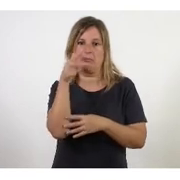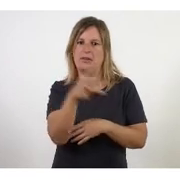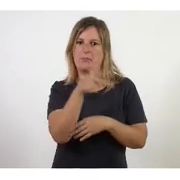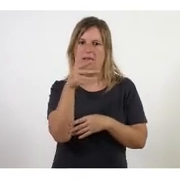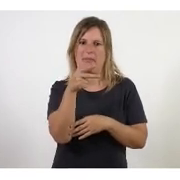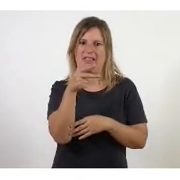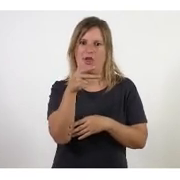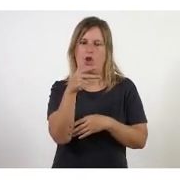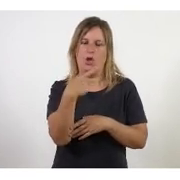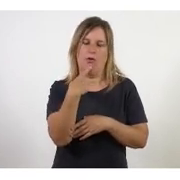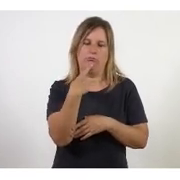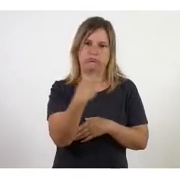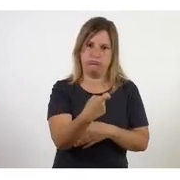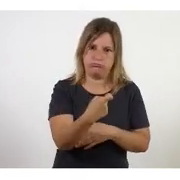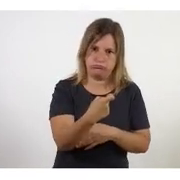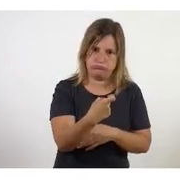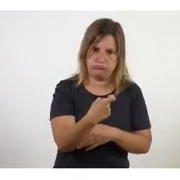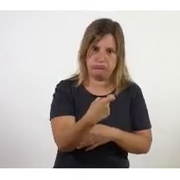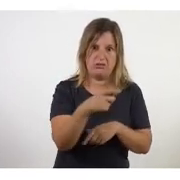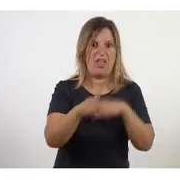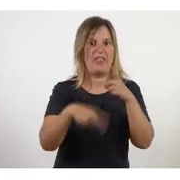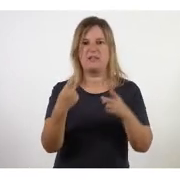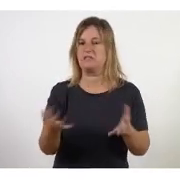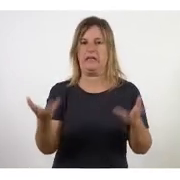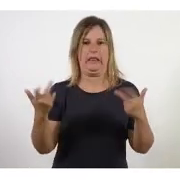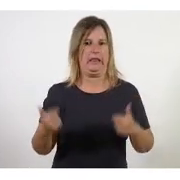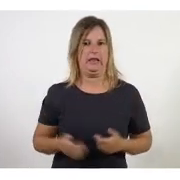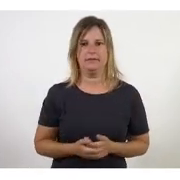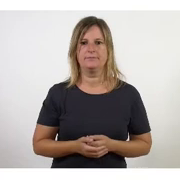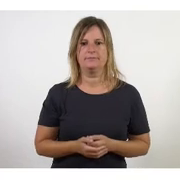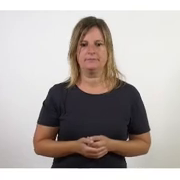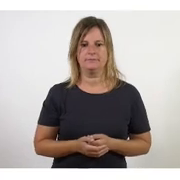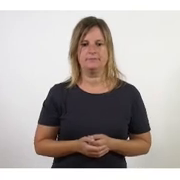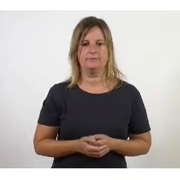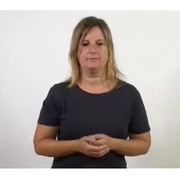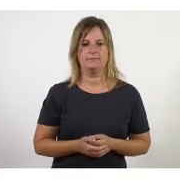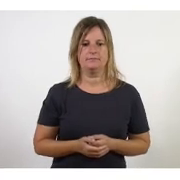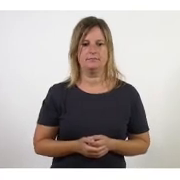molt, però després ja veureu que us resulta molt i molt senzill. Vale? Afegir-li